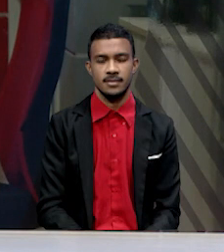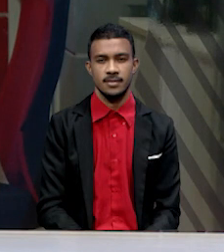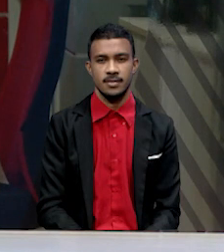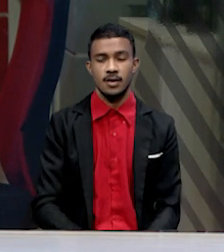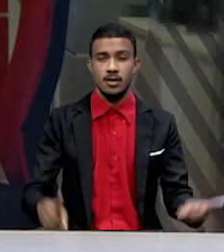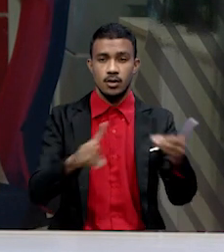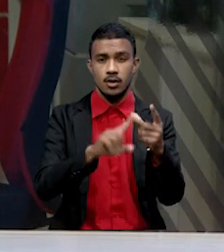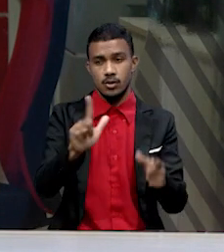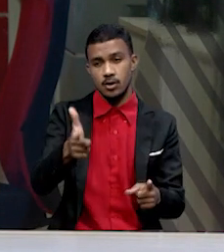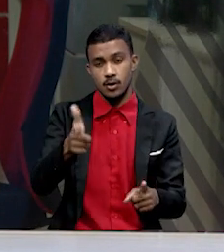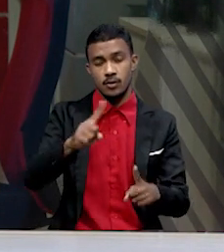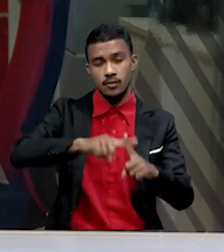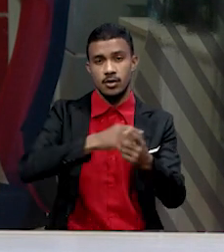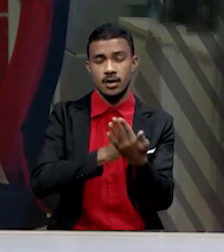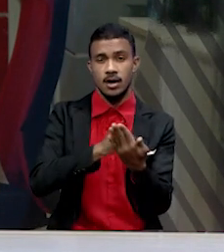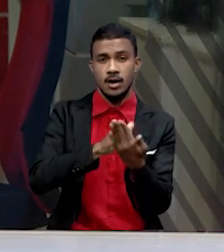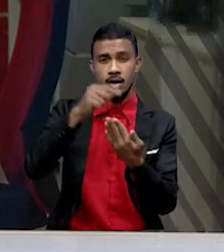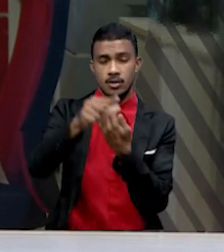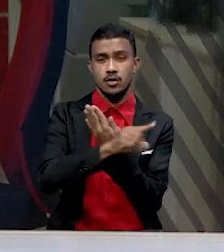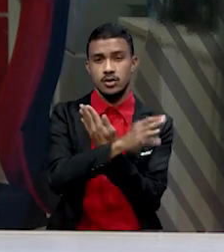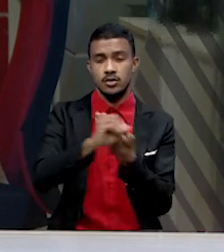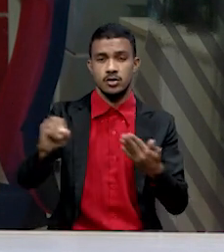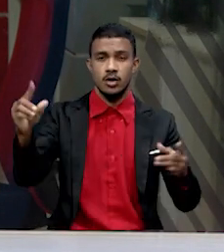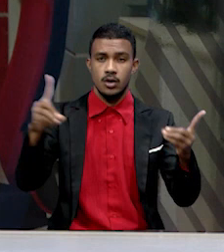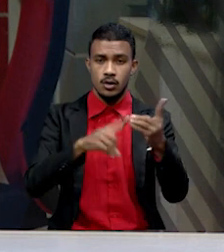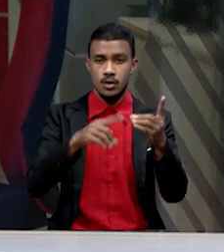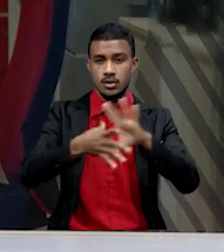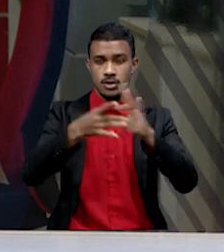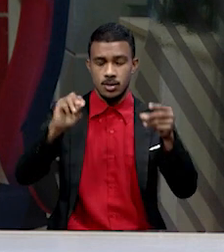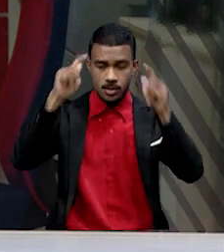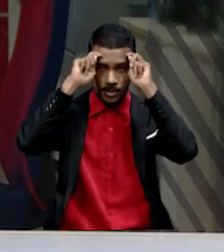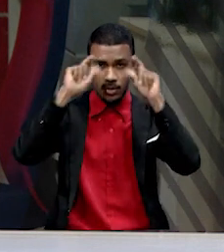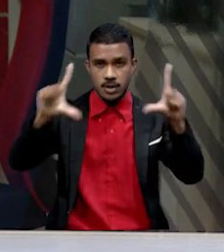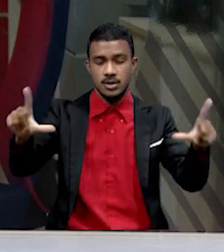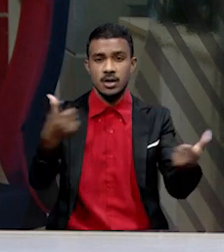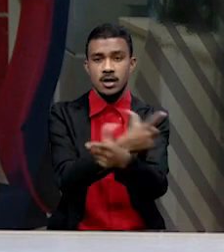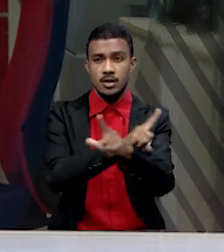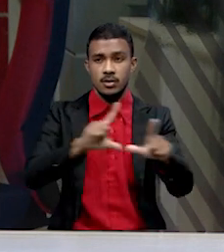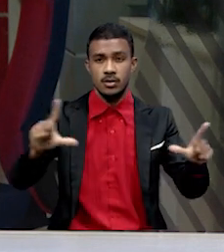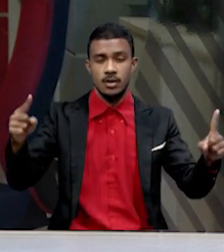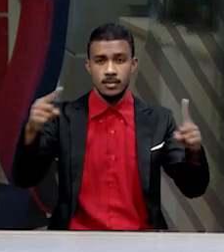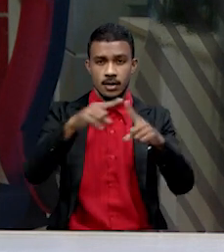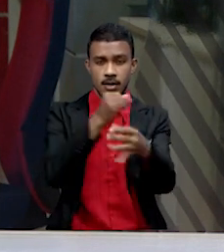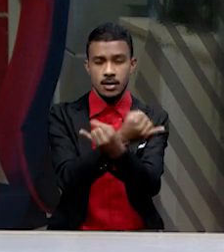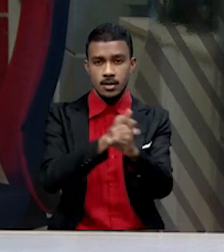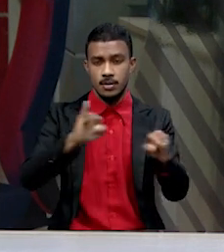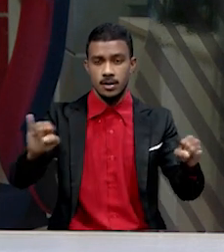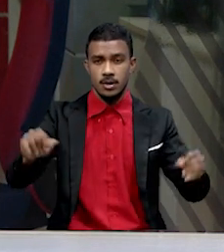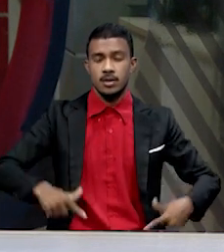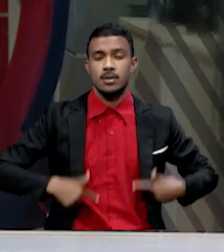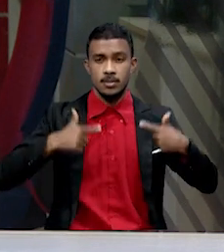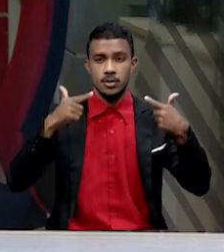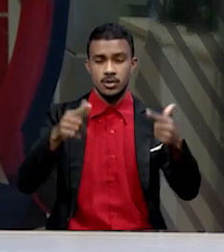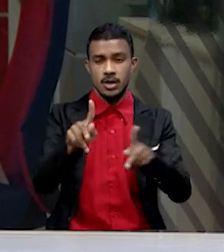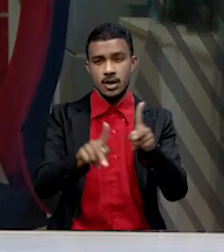Loron Ronulo fu un agosto nu dar loron ebe storico, Tebes, Timor Leste, be storia luta, be independencia, tamba loron ne moris povu ni liman